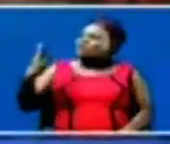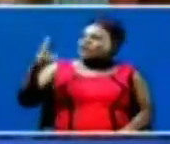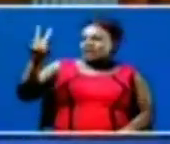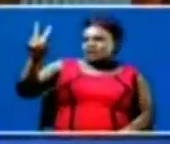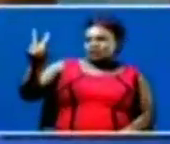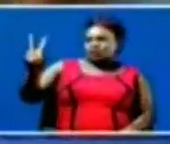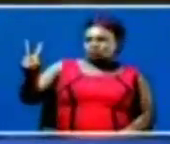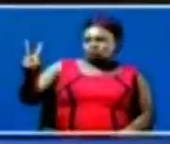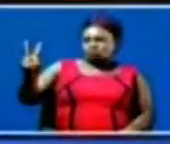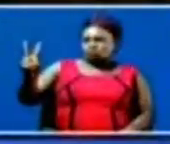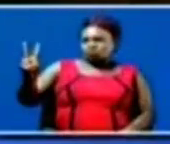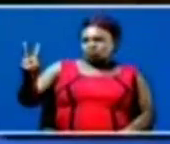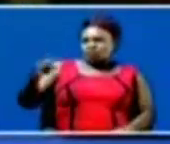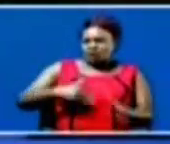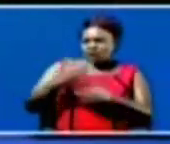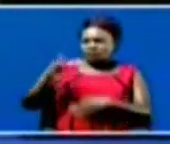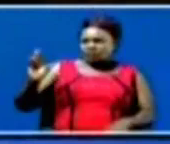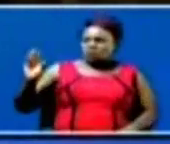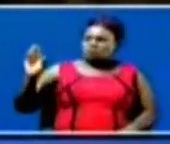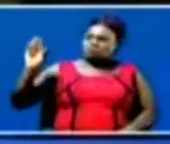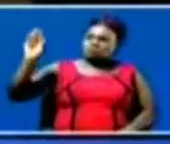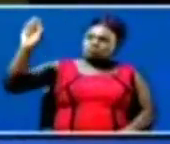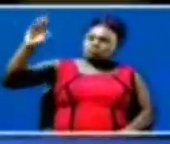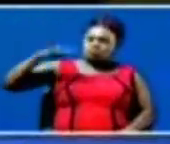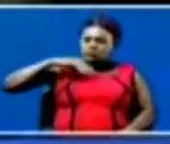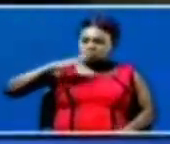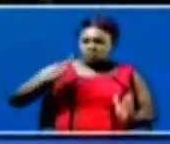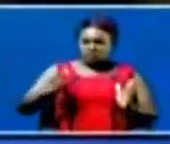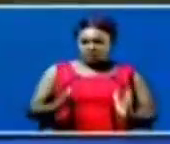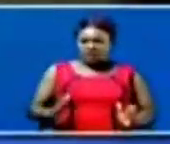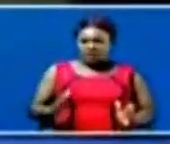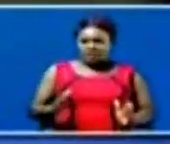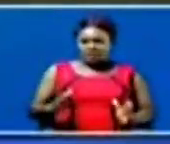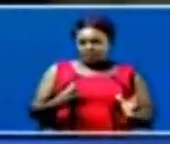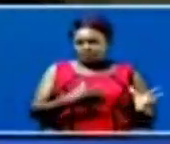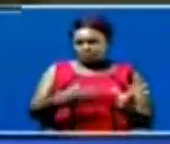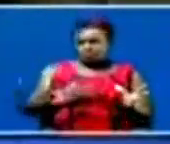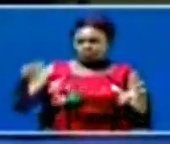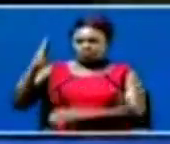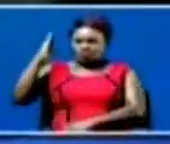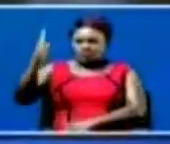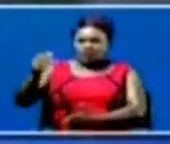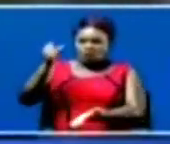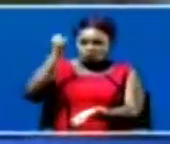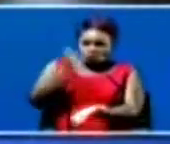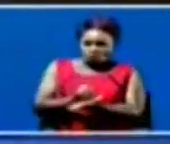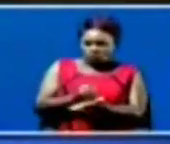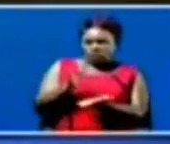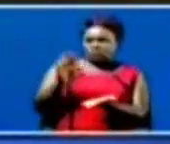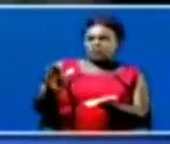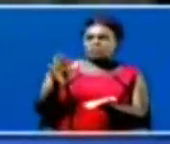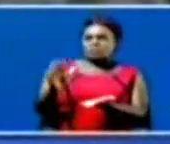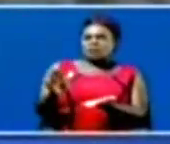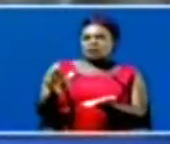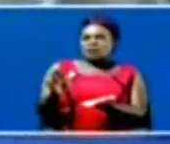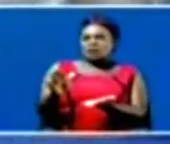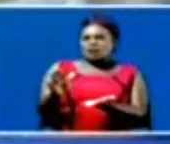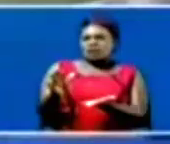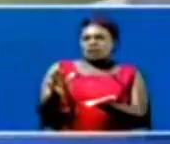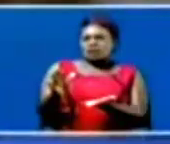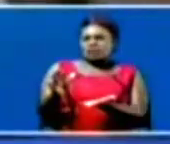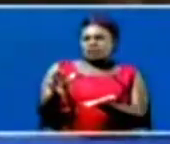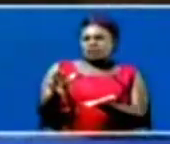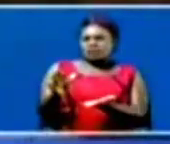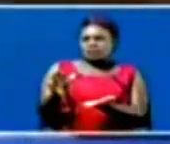402. Baada ya kumwapisha Kilwake kama kaimu spika, wakaenda moja kwa moja hadi afisi ya Buluma. Hapa ikawa ni mguu